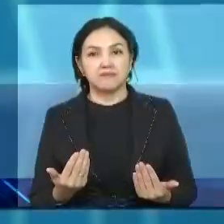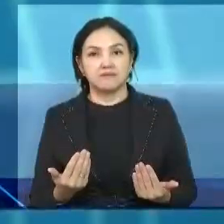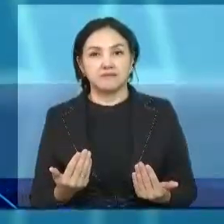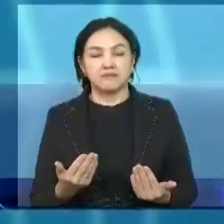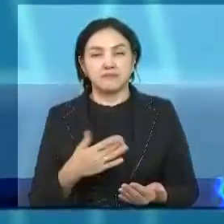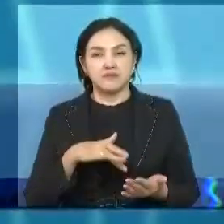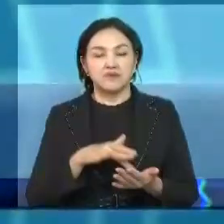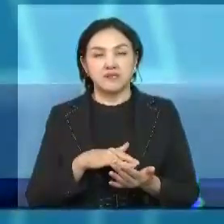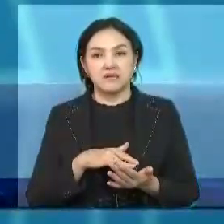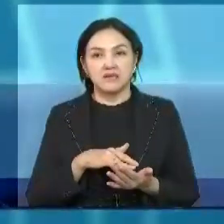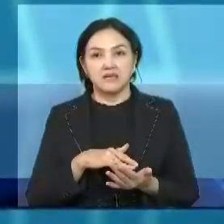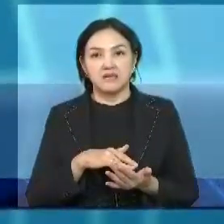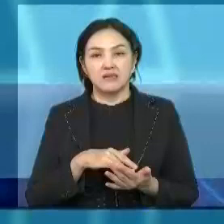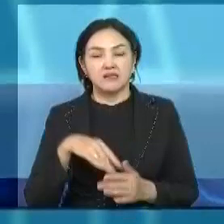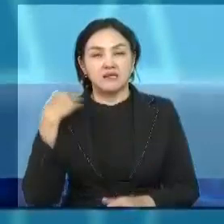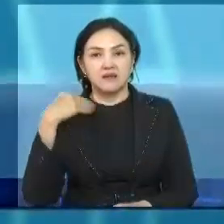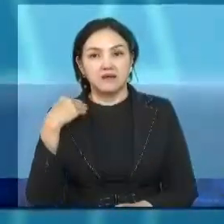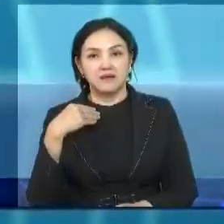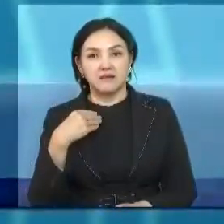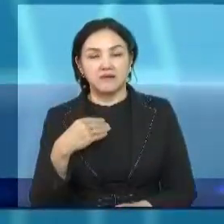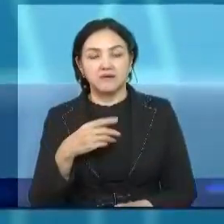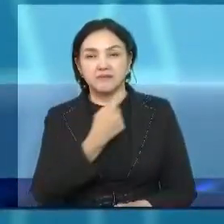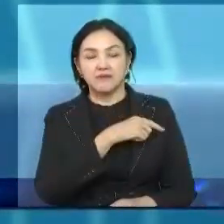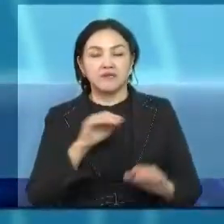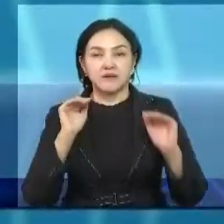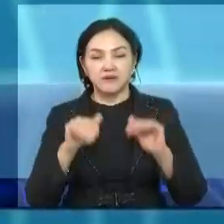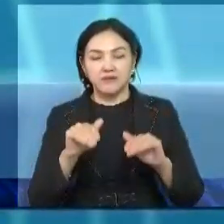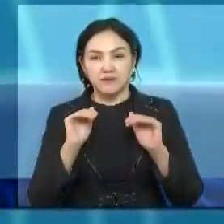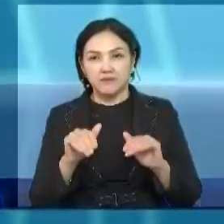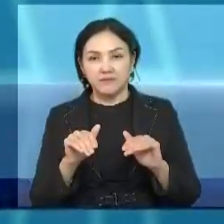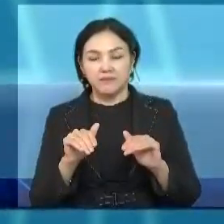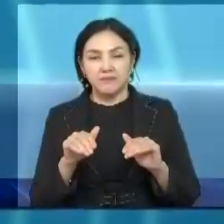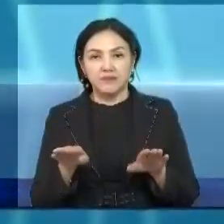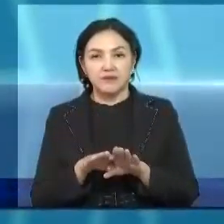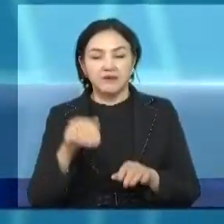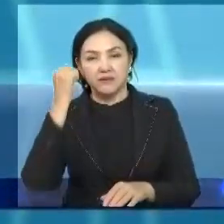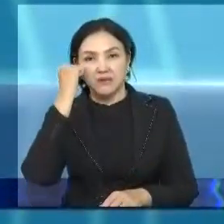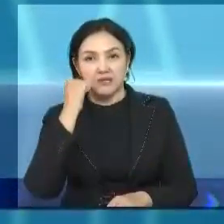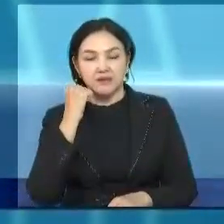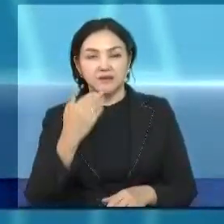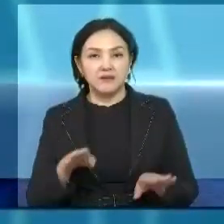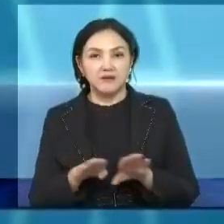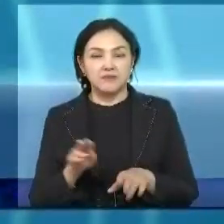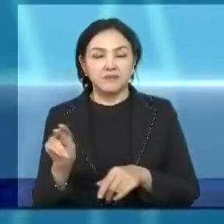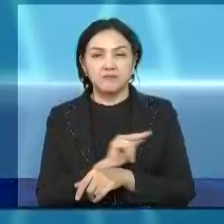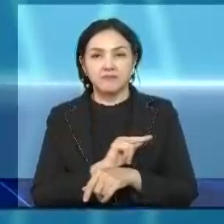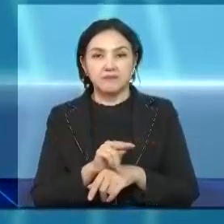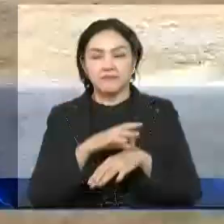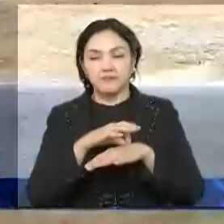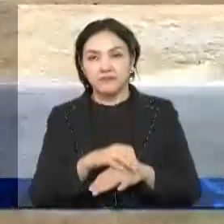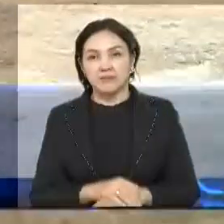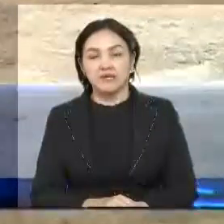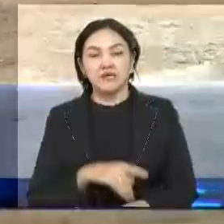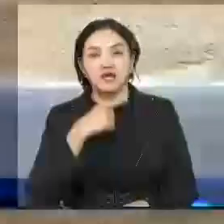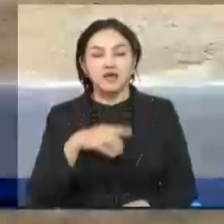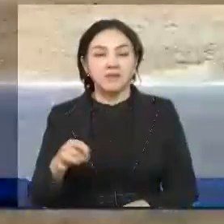в городе Актобе медицинский колледж, она тоже устарела, мы его там тоже проводим капитальный ремонт.